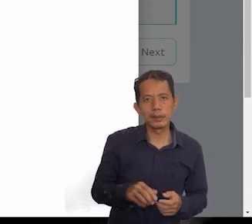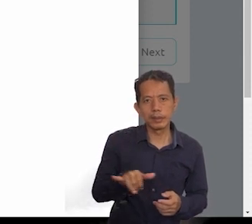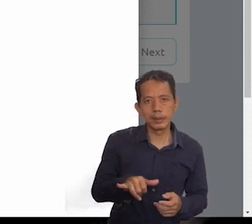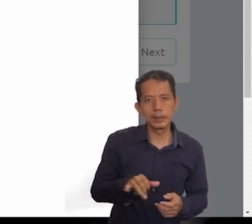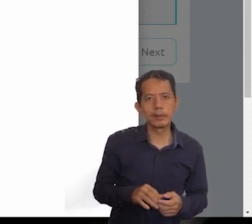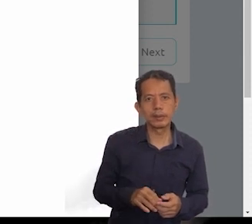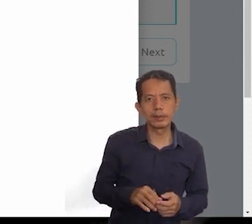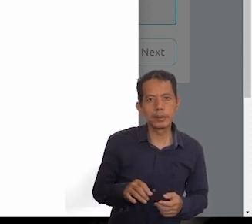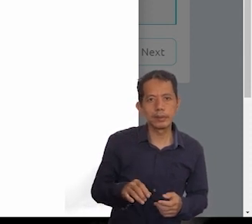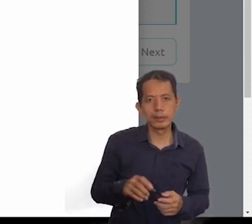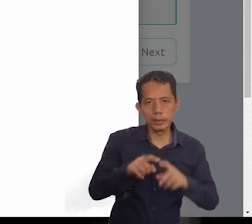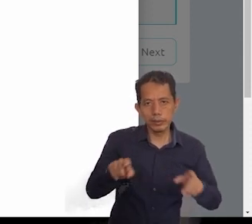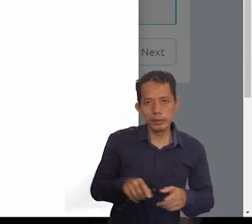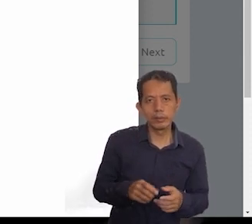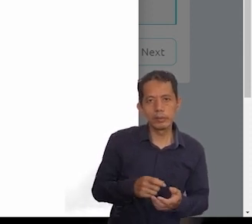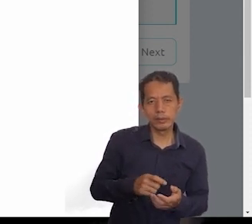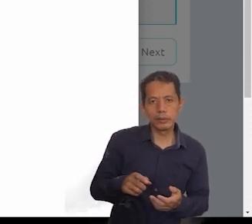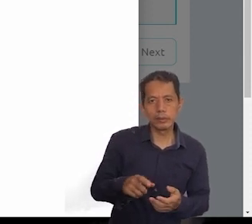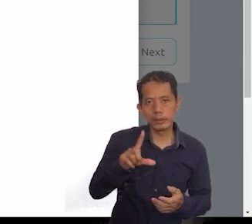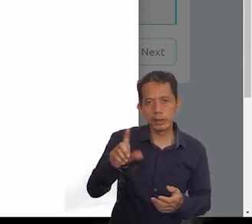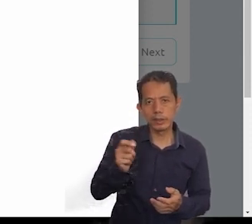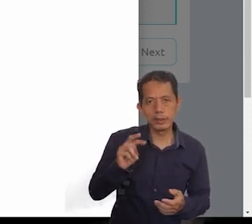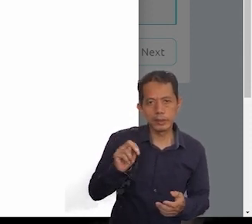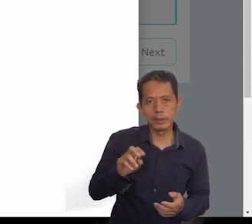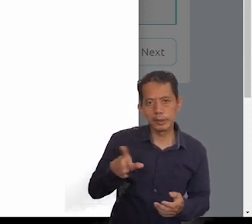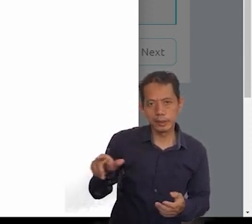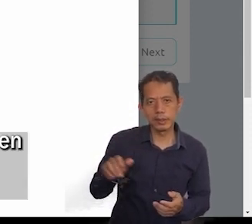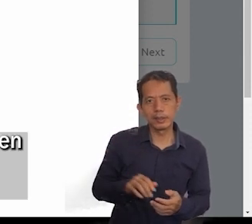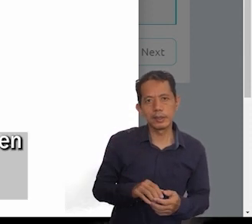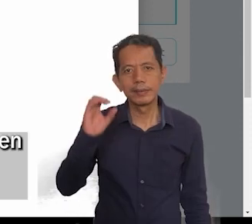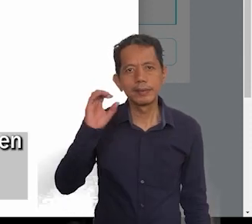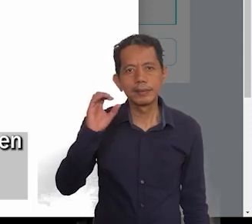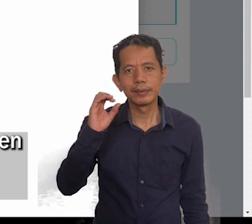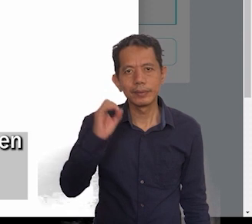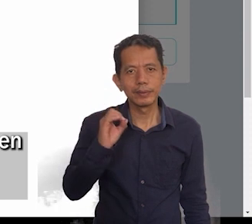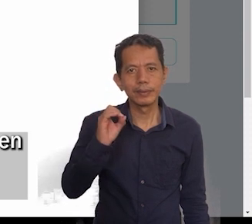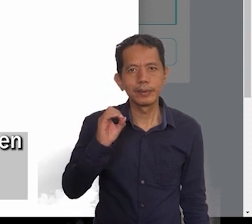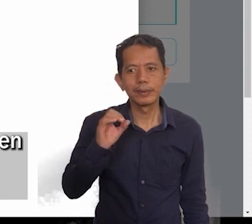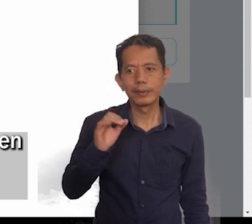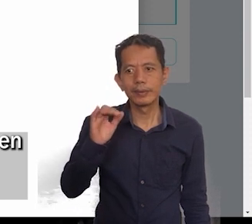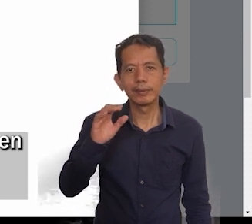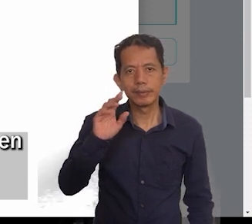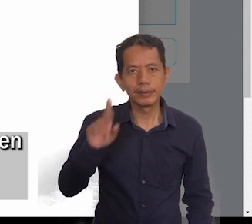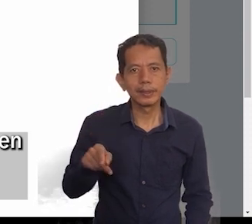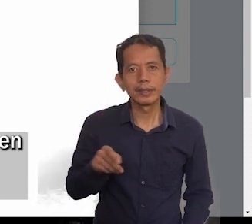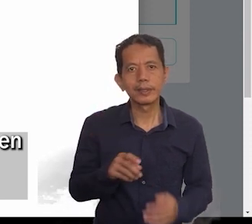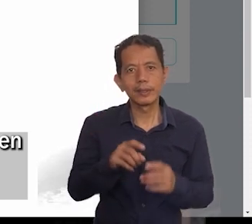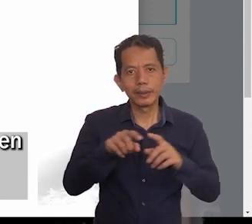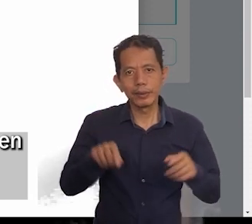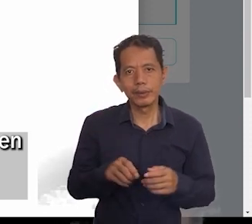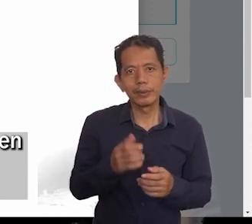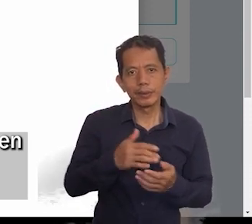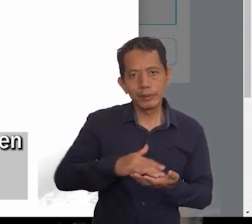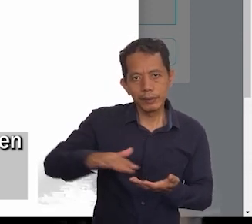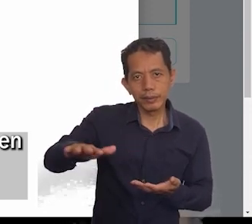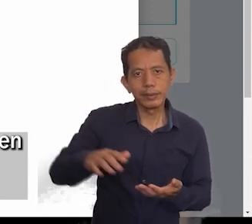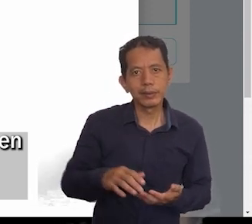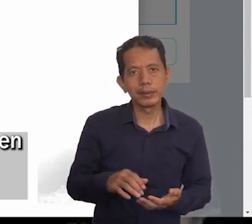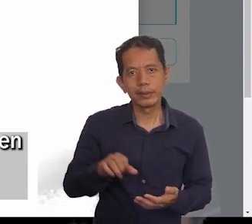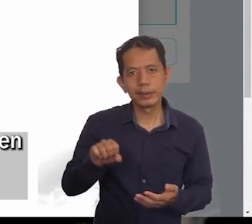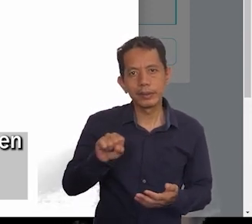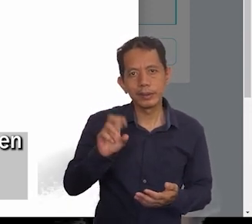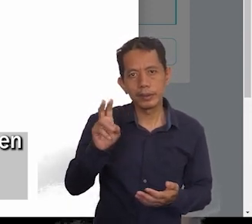dengan dokumen pendukung lainnya. Pastikan dokumen yang diunggah sesuai dengan